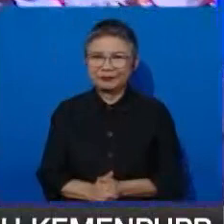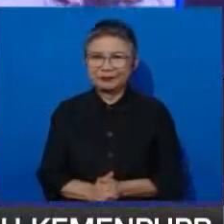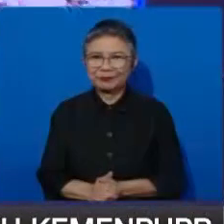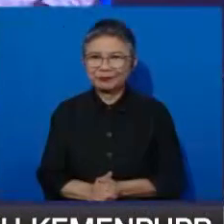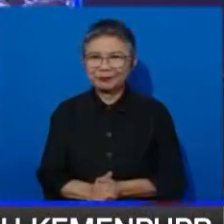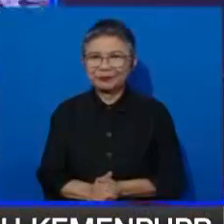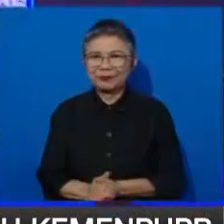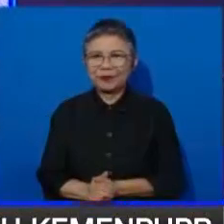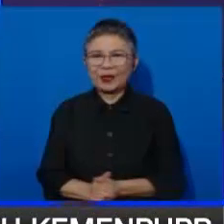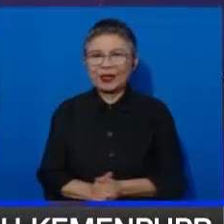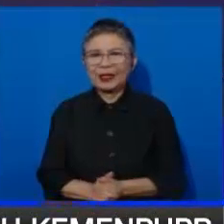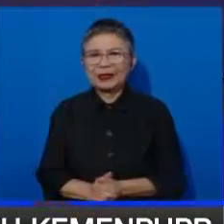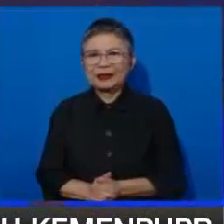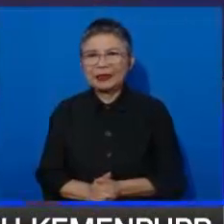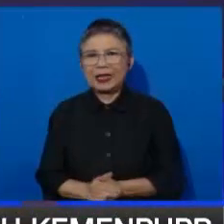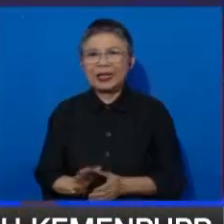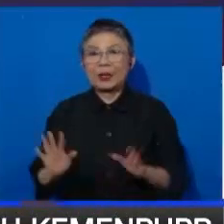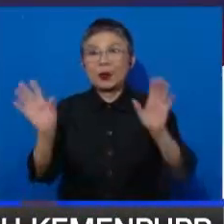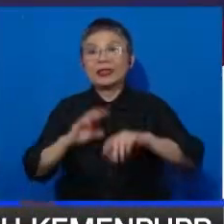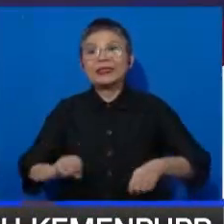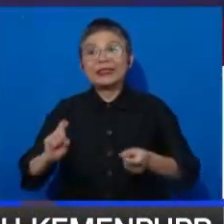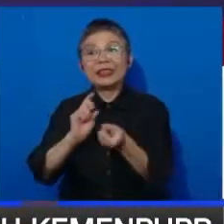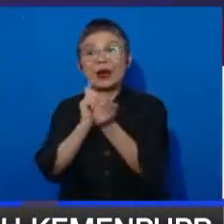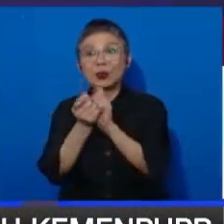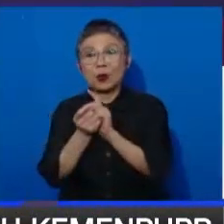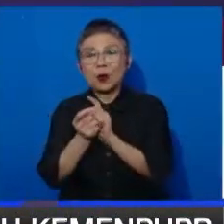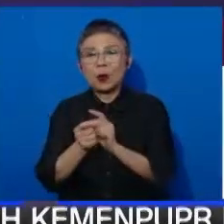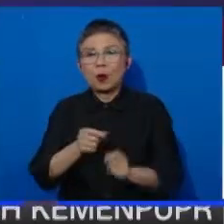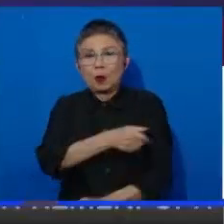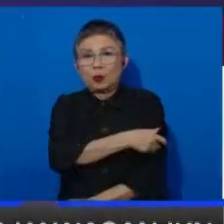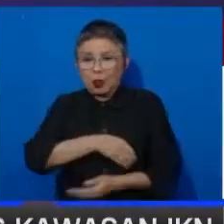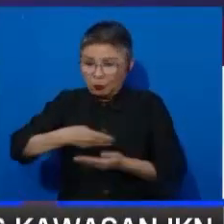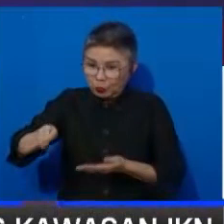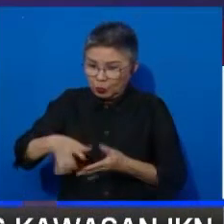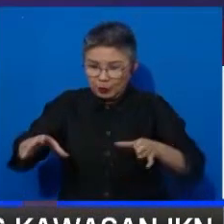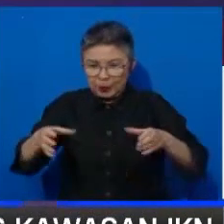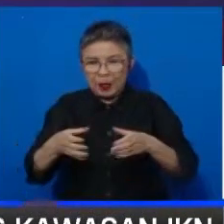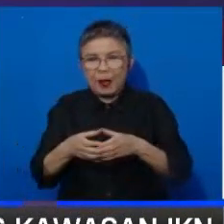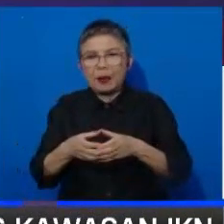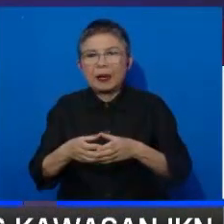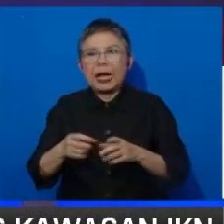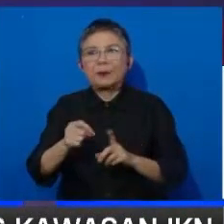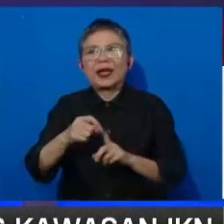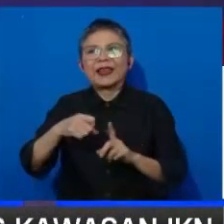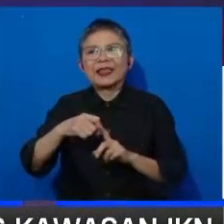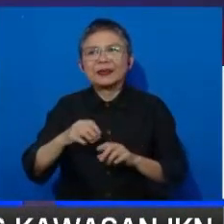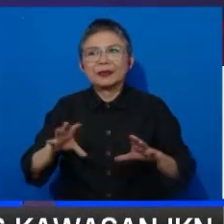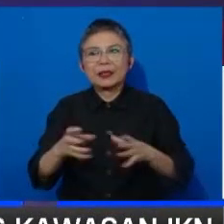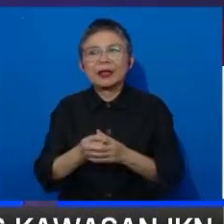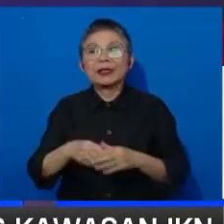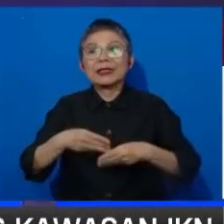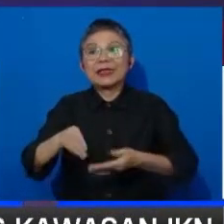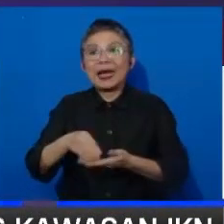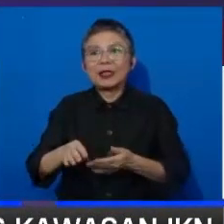Dan berikutnya, ada pula informasi di Kabupaten Sidoarjo, Jawa Timur. Puluhan petugas kebersihan yang tergabung dalam GAPEKSI atau Gerakan Pekerja